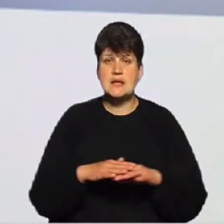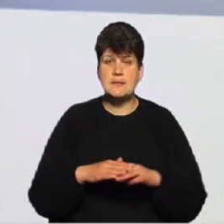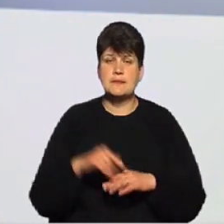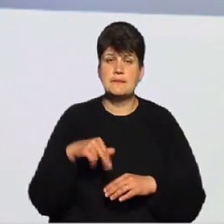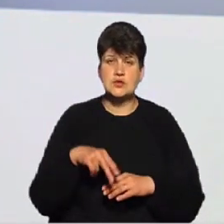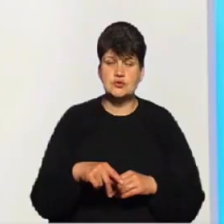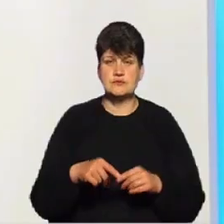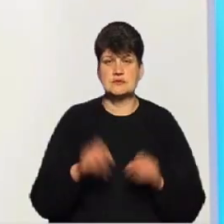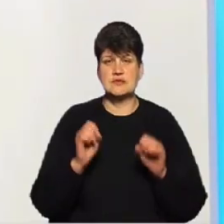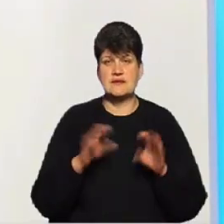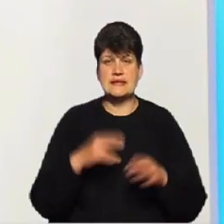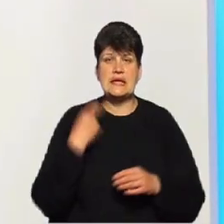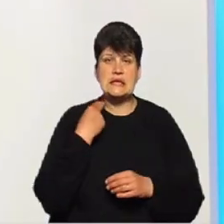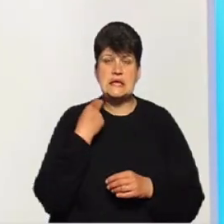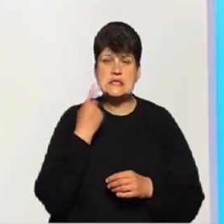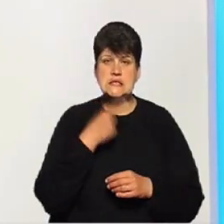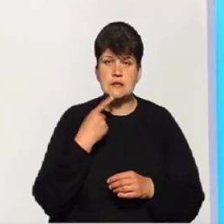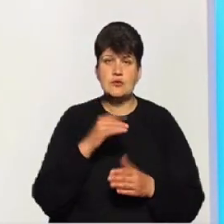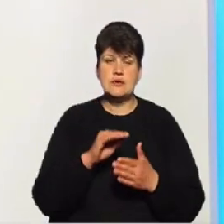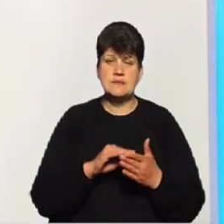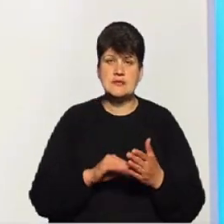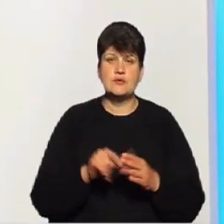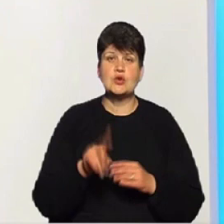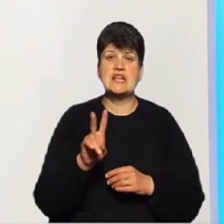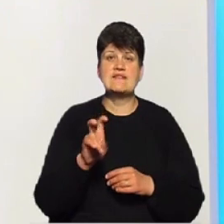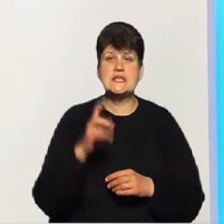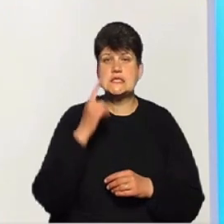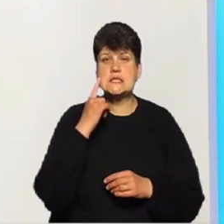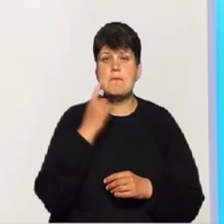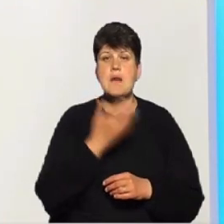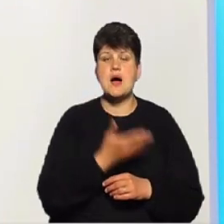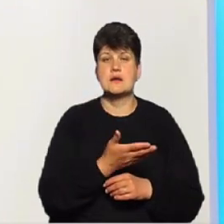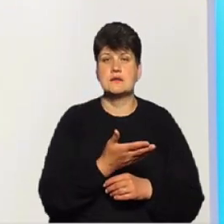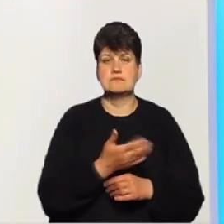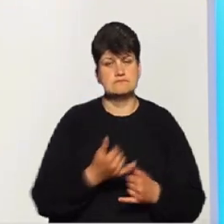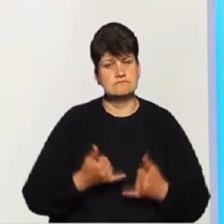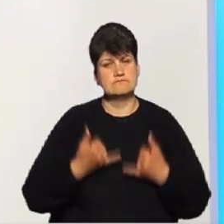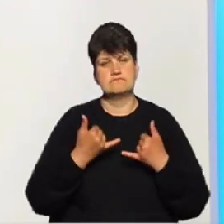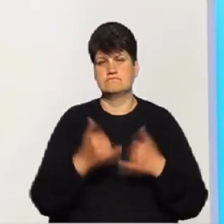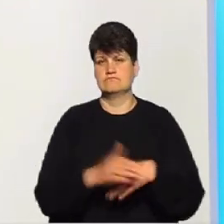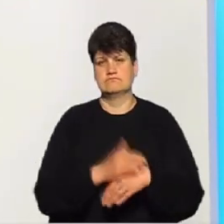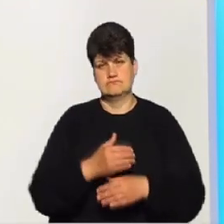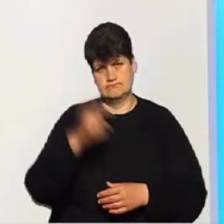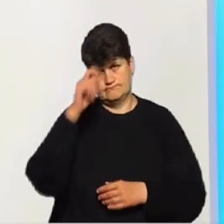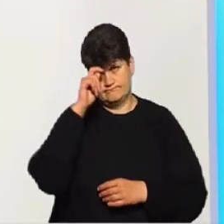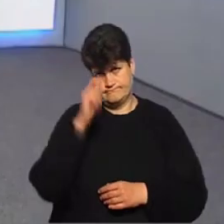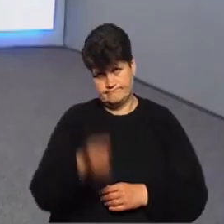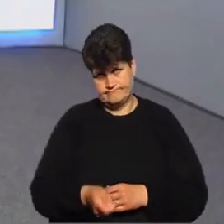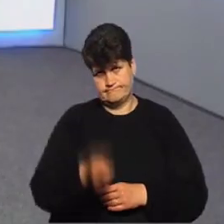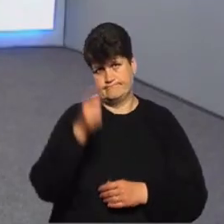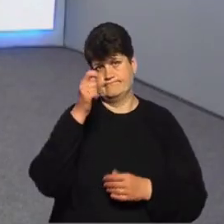на тестування з англійської мови і склав його, скажімо, навіть на 200 балів, честь і хвала, низький поклін.